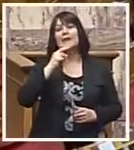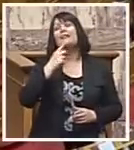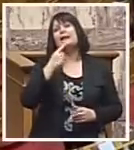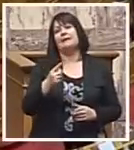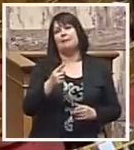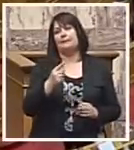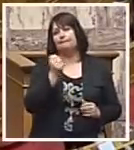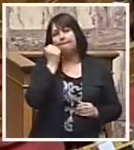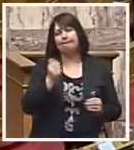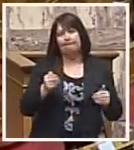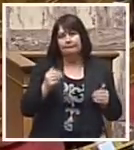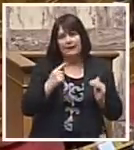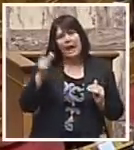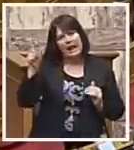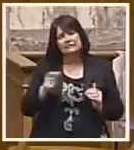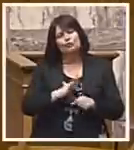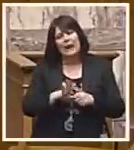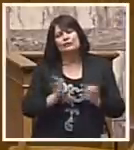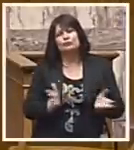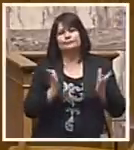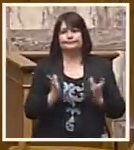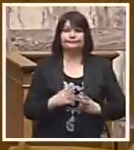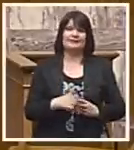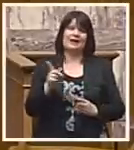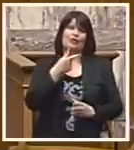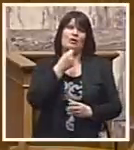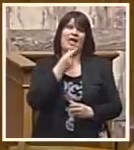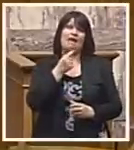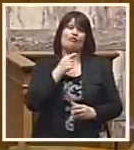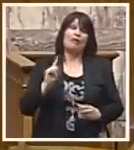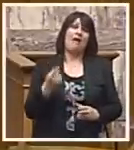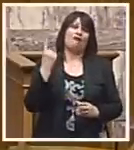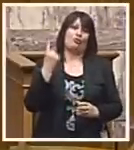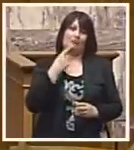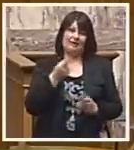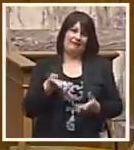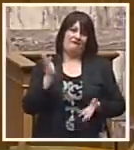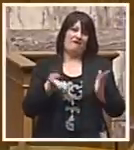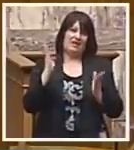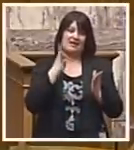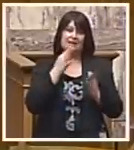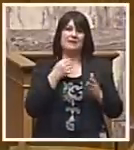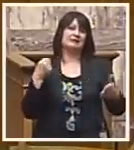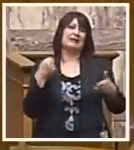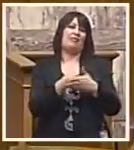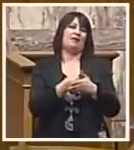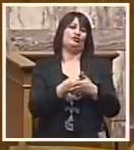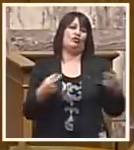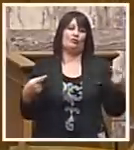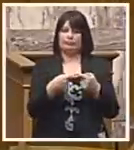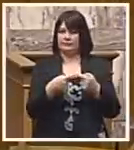Σε αυτή τη στιγμή ήταν μια εύκολη αφορμή να πολλωθεί τεχνητά η κατάσταση.